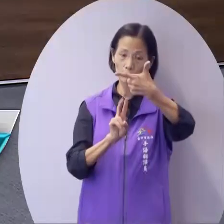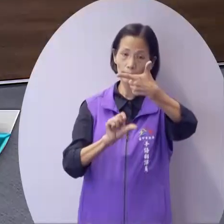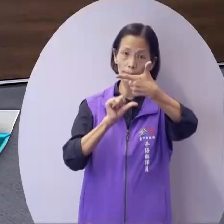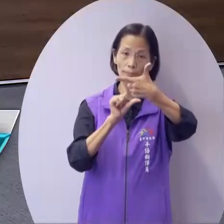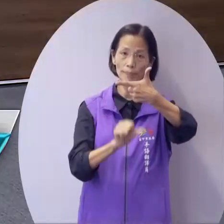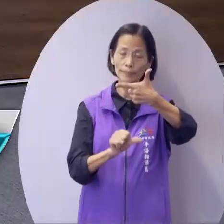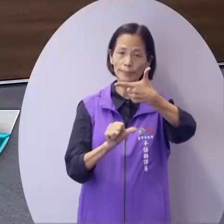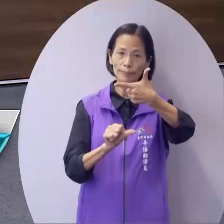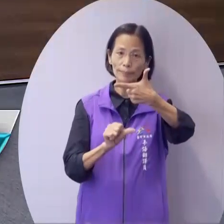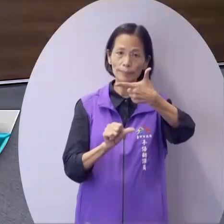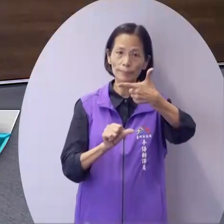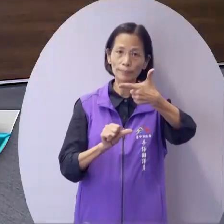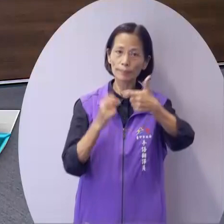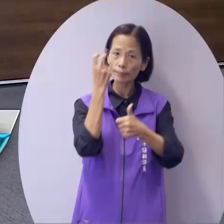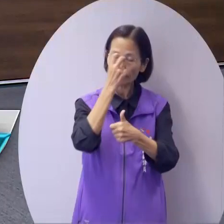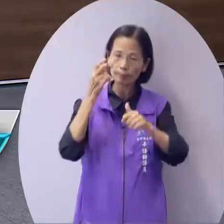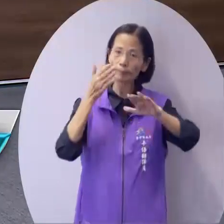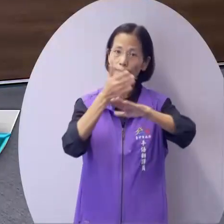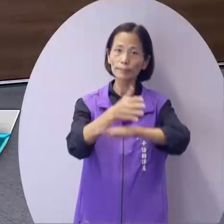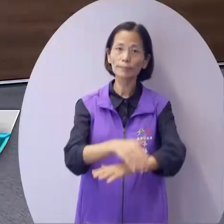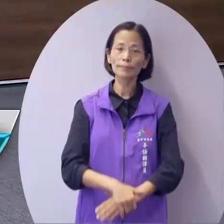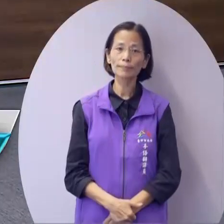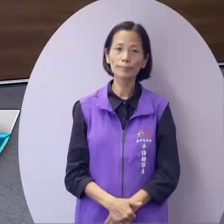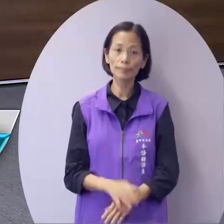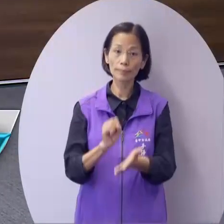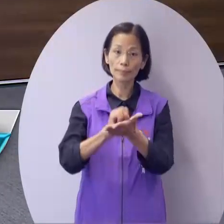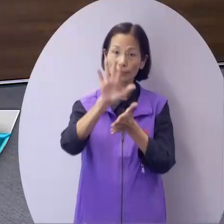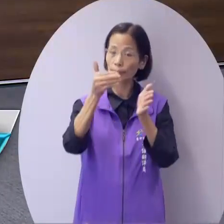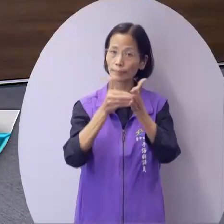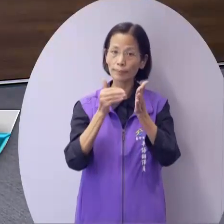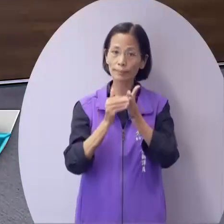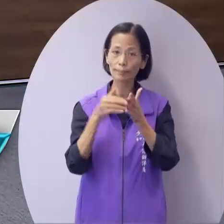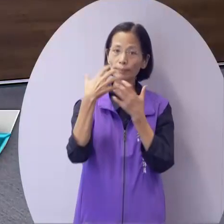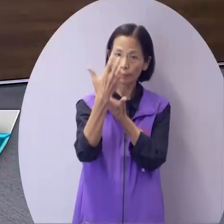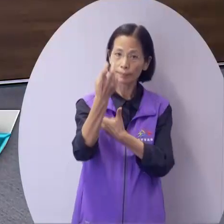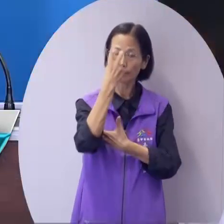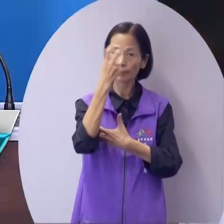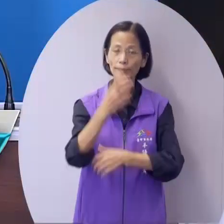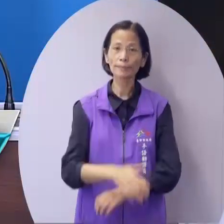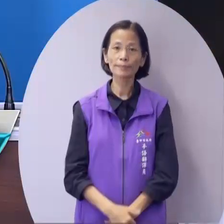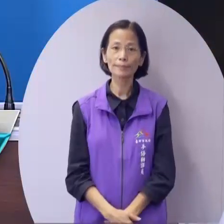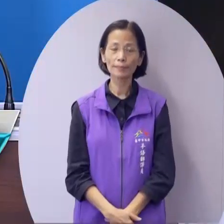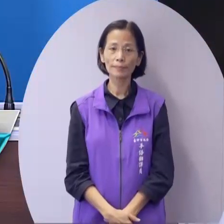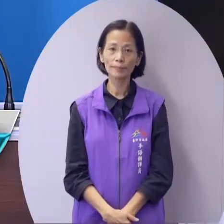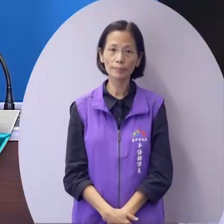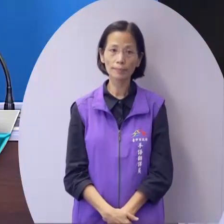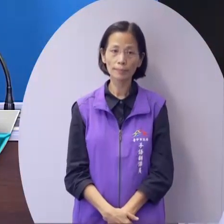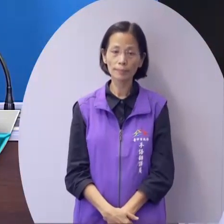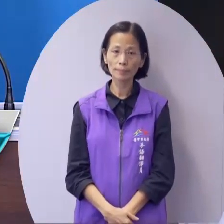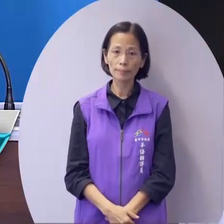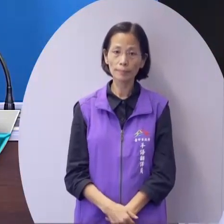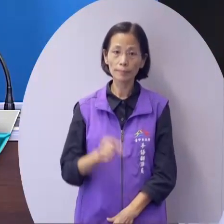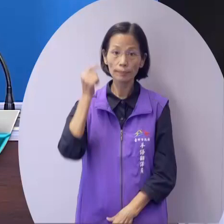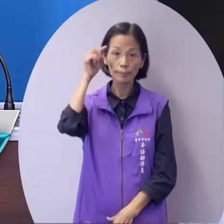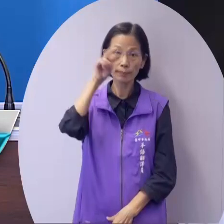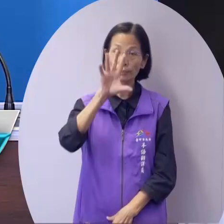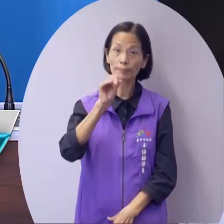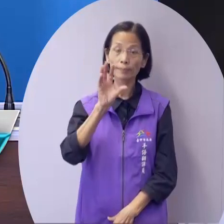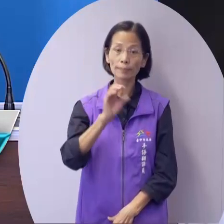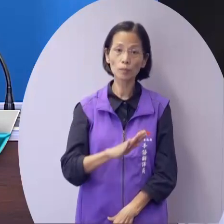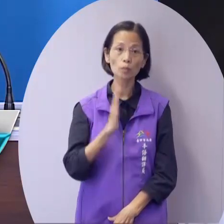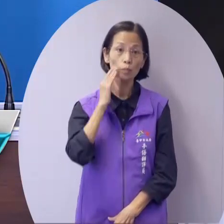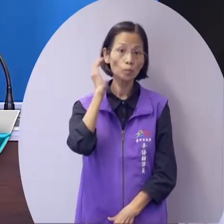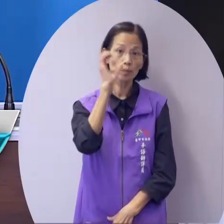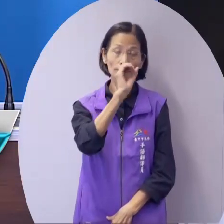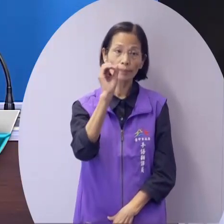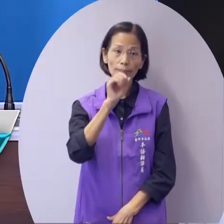110年6月25日的审议通过。以上报告，敬请审议。 请问大家有没有意见？如